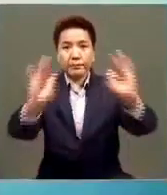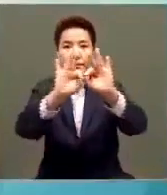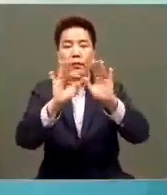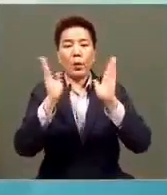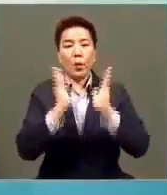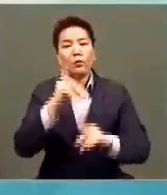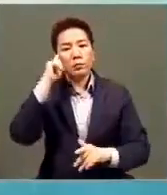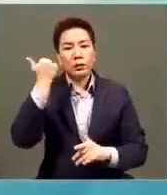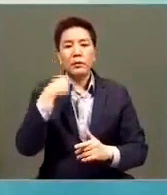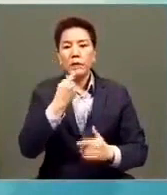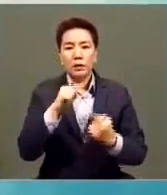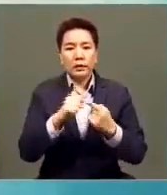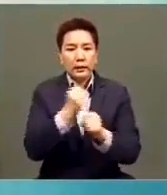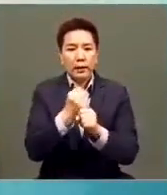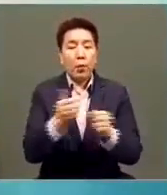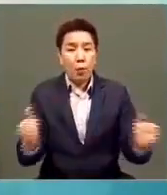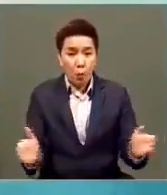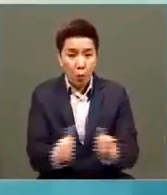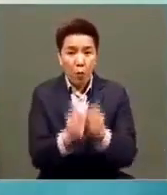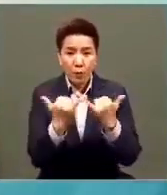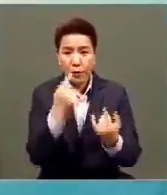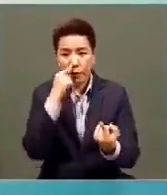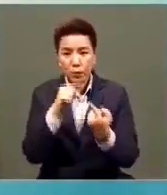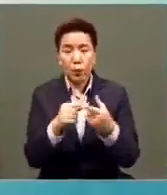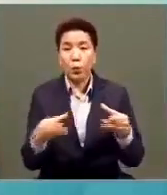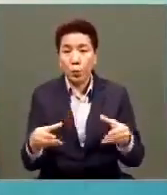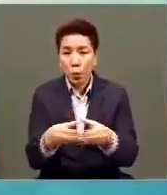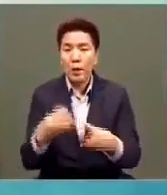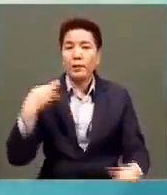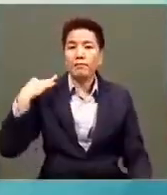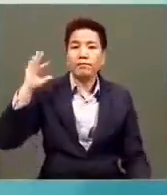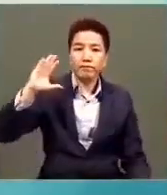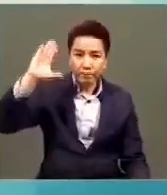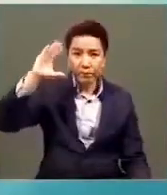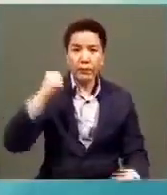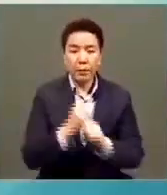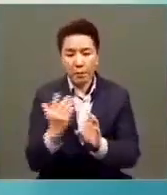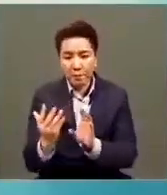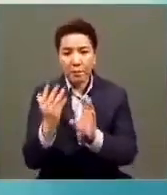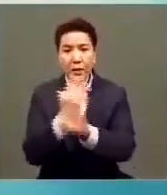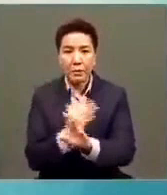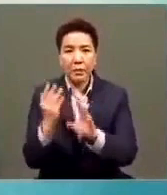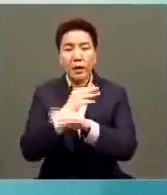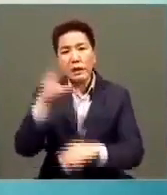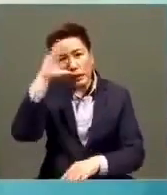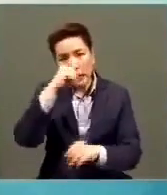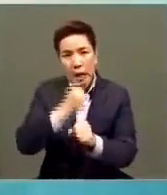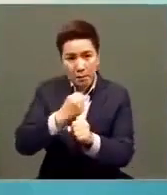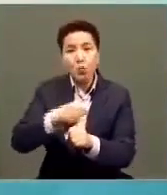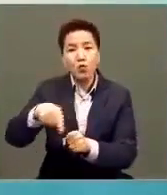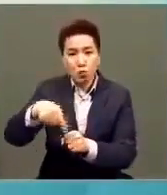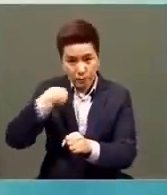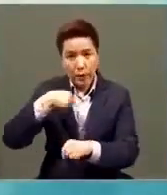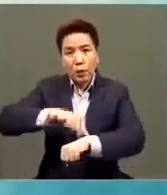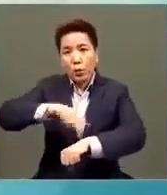นะคะก็เข้ามาทำงานในส่วนของบุคลากรอาสาสมัครมีการผลัดเวรกันเป็นเวรดึกด้วยนะคะเขาทำงานกันต